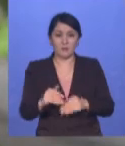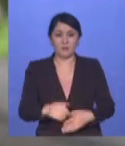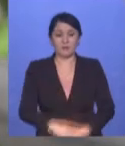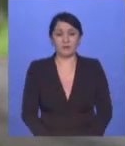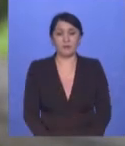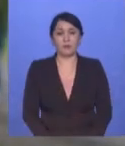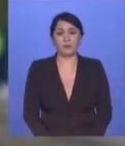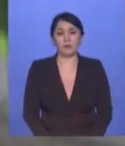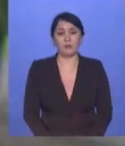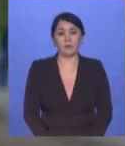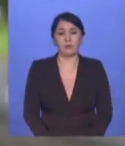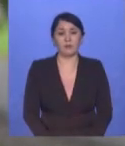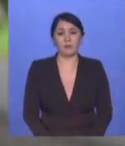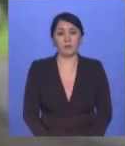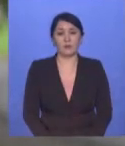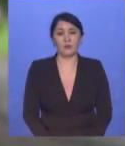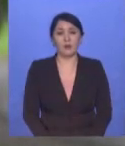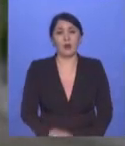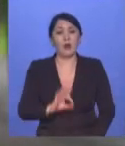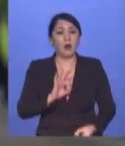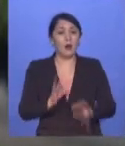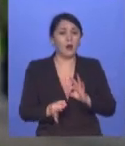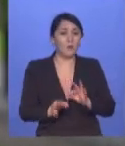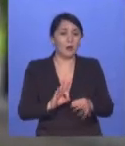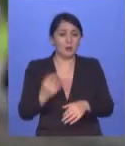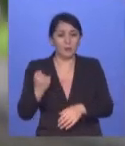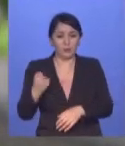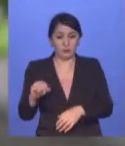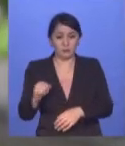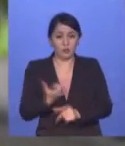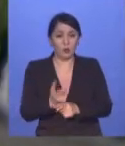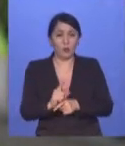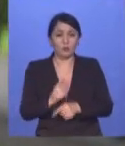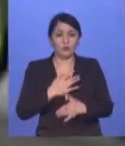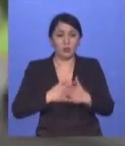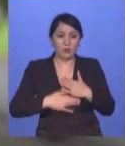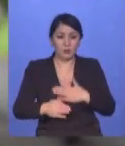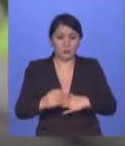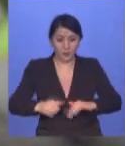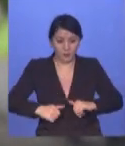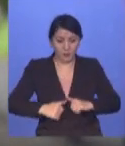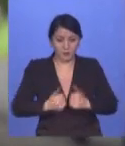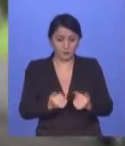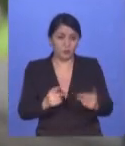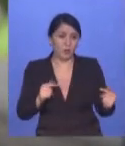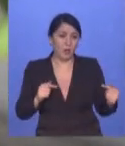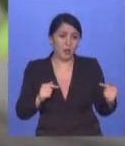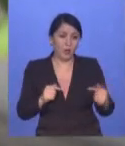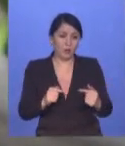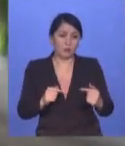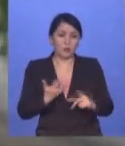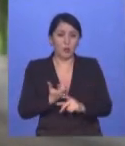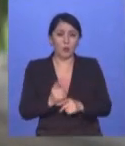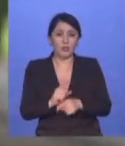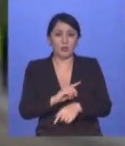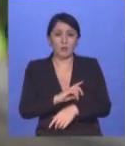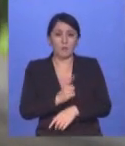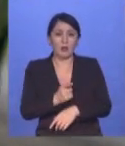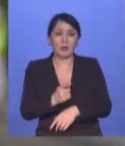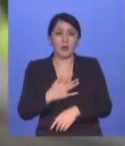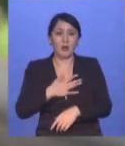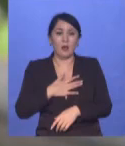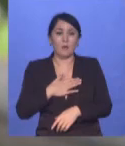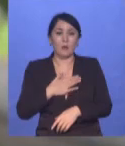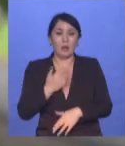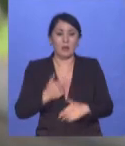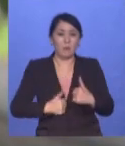Впечатление отличное. Мен олимпиадада жүлде алғаныма өте қуаныштымын. Қолымнан келгенше тырыстым. Қарсыластарымның барлығы өте мықты болды. Жалпы мен сынға